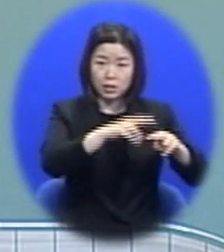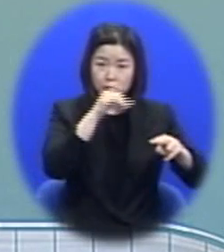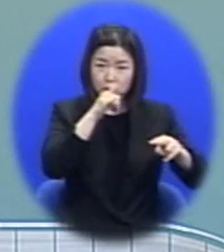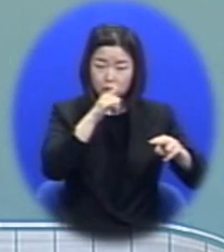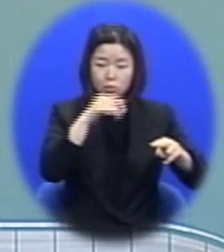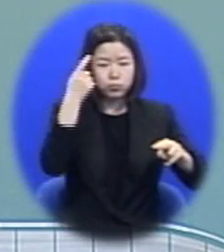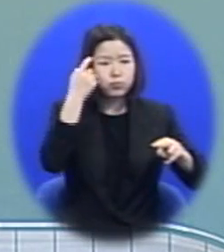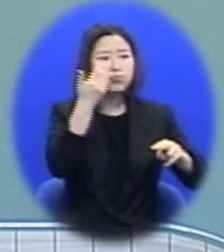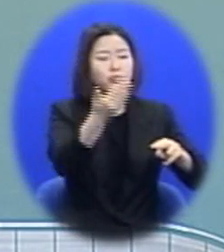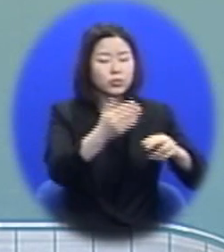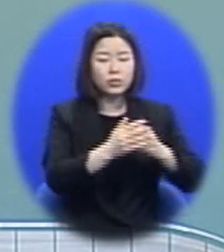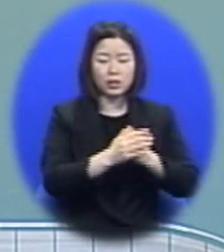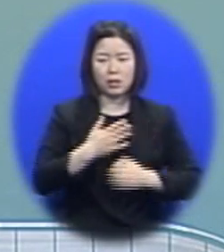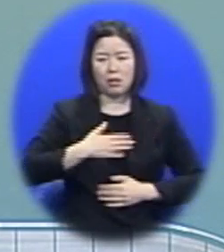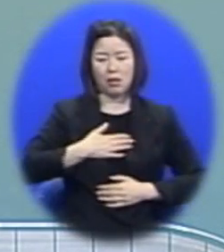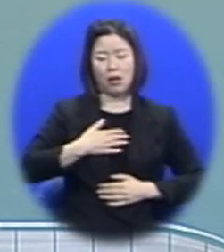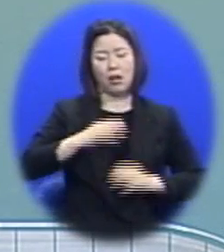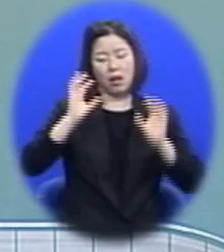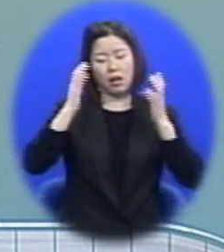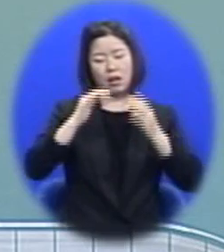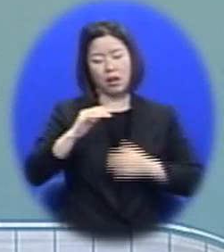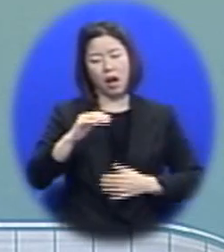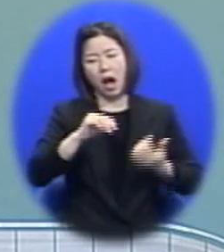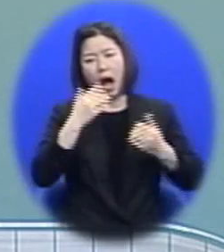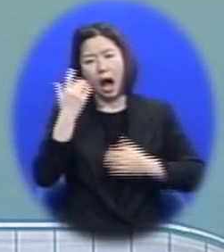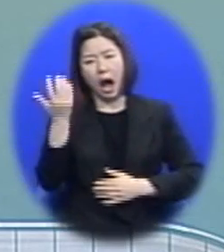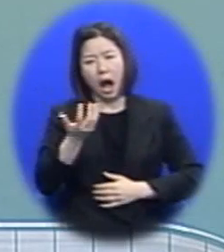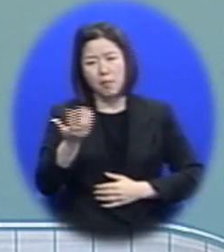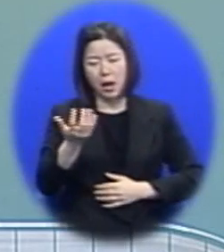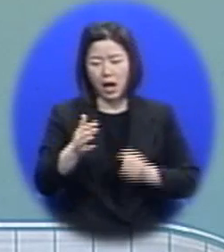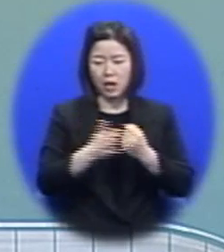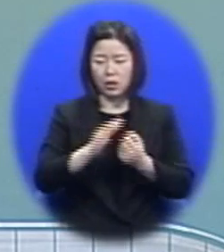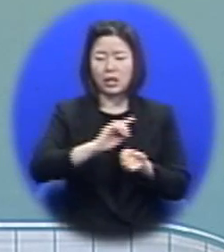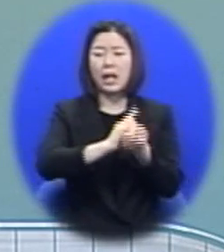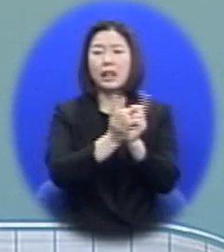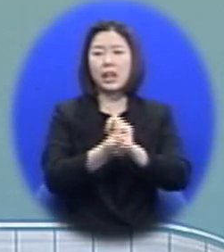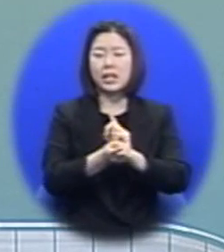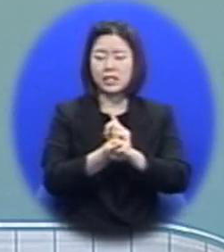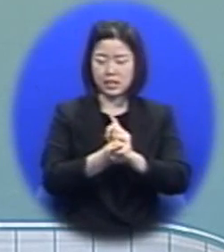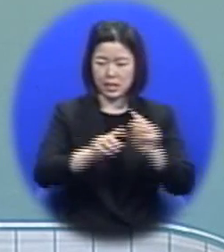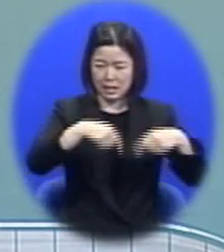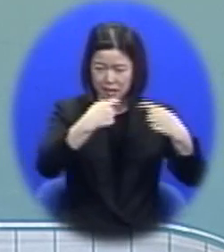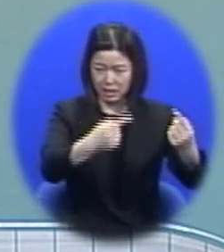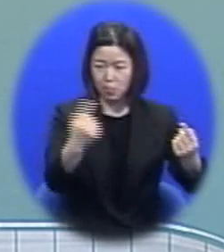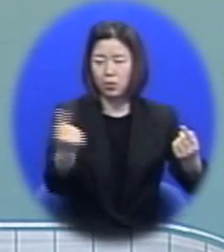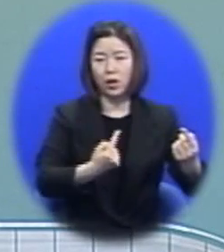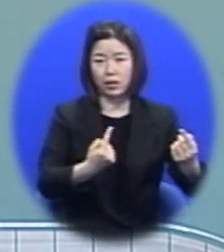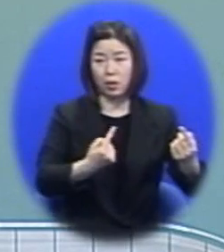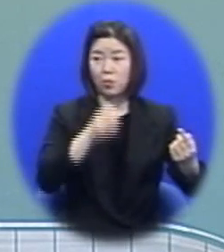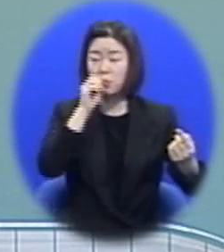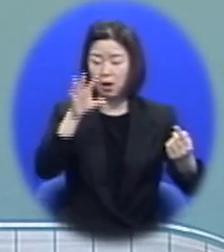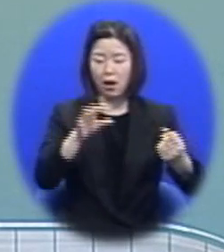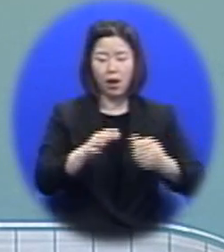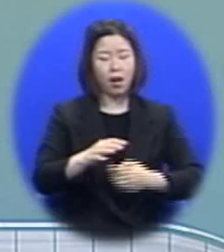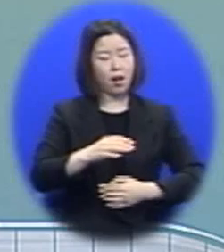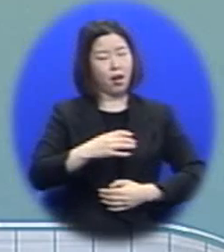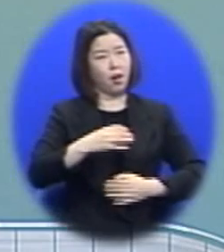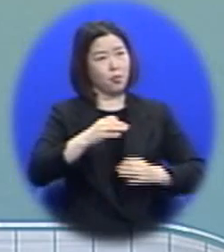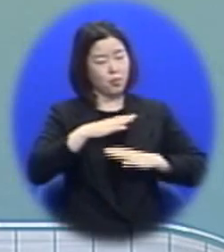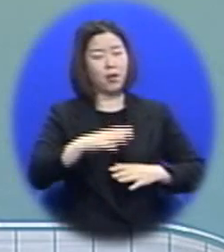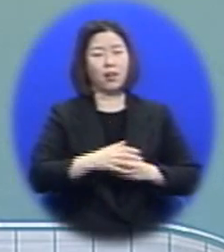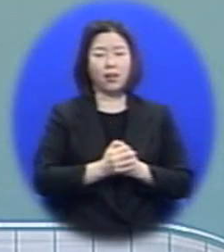하느라고 왔다고 기업을 한 적이 있답니다 요즘에 대학은 유치원이